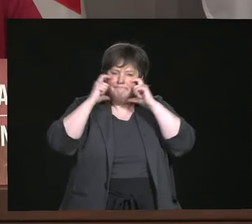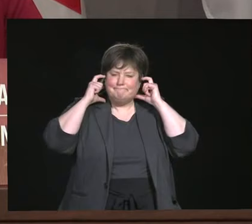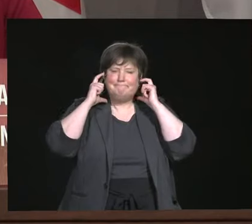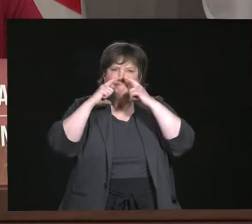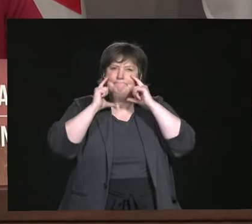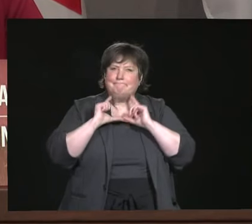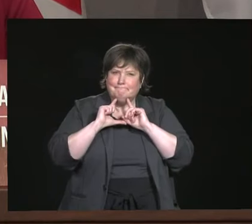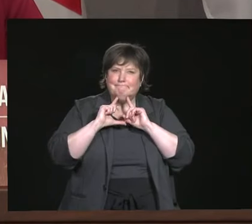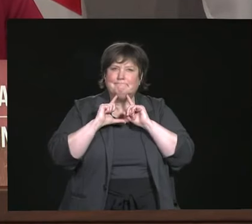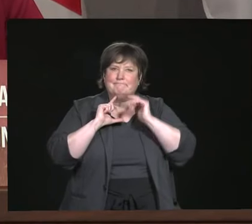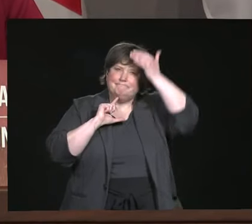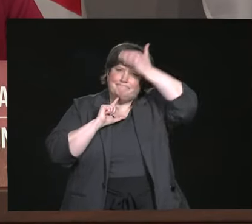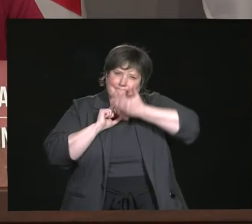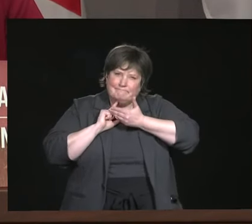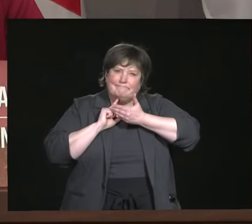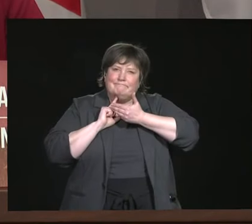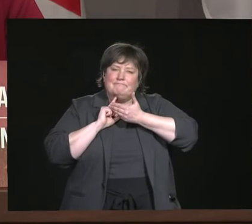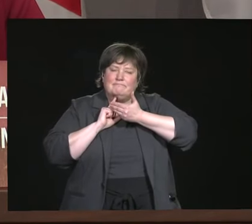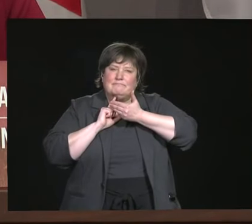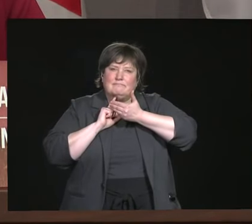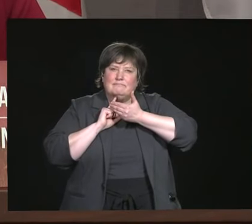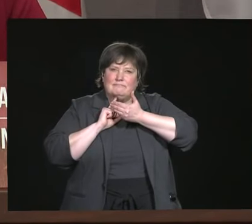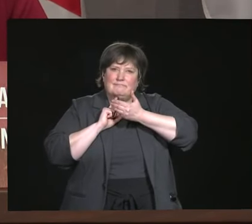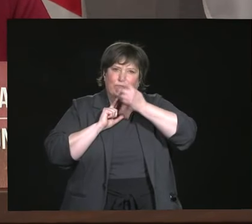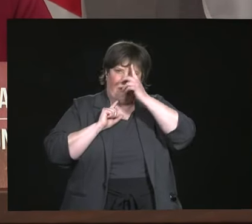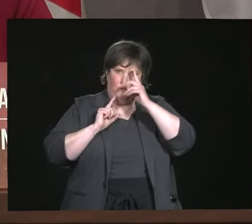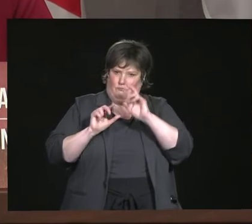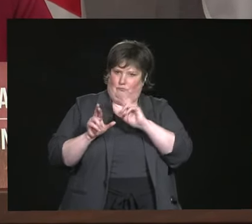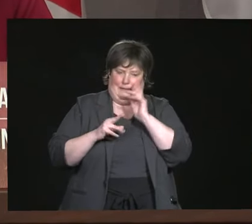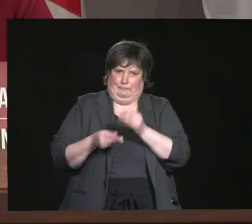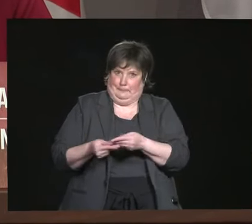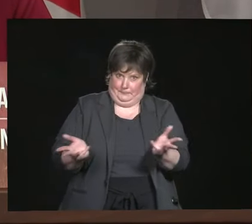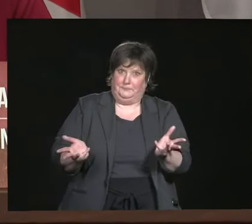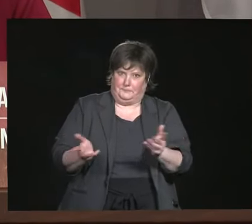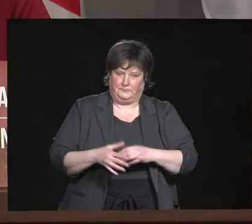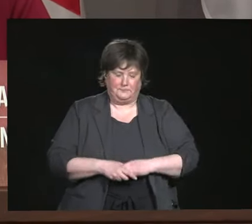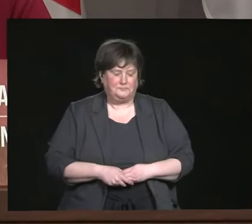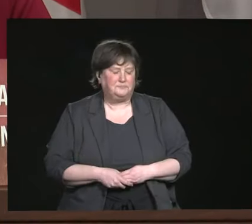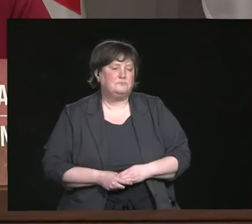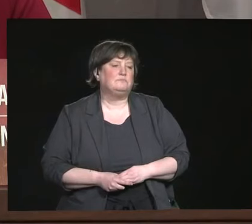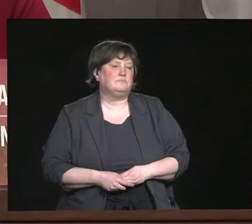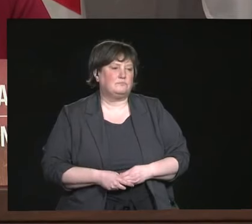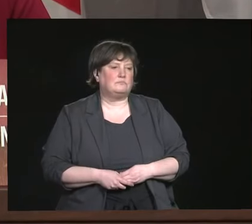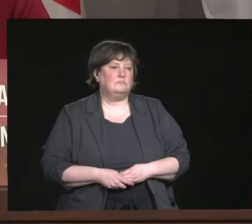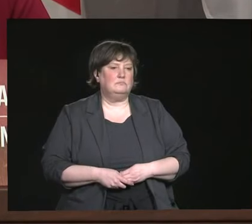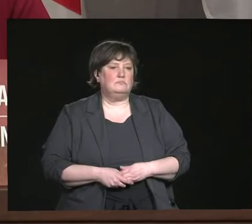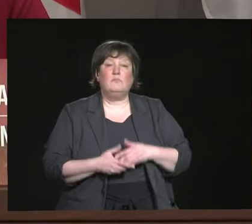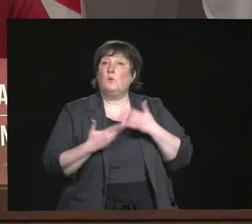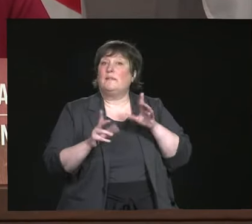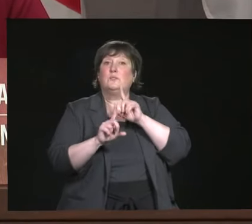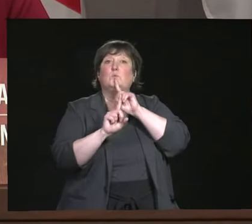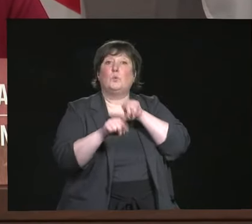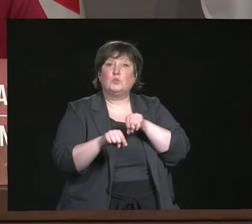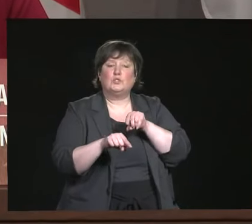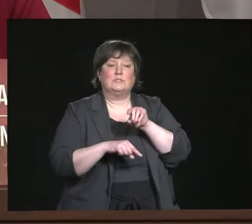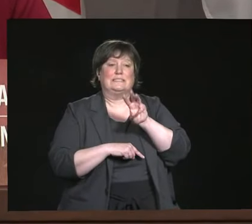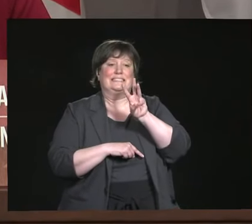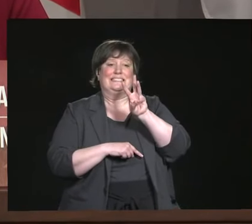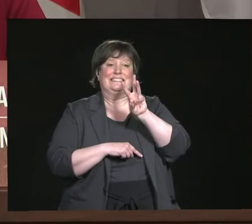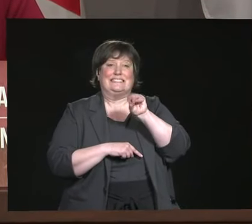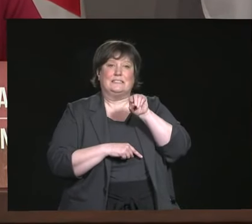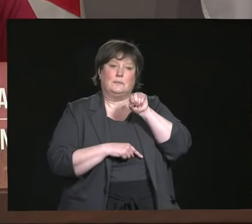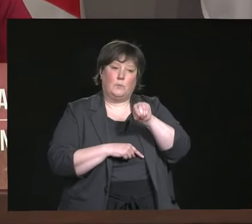travailleurs aussi. As I mentioned, we have ordered 60.9